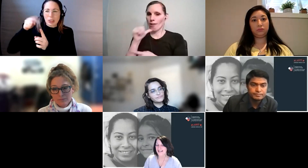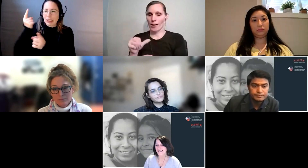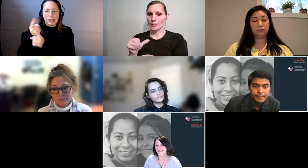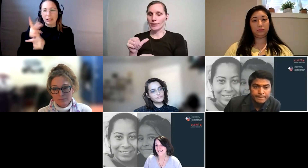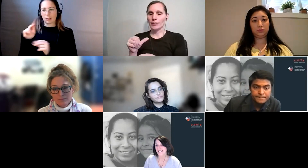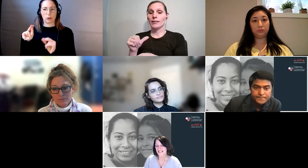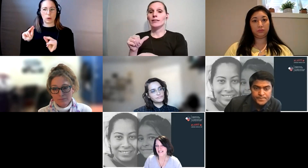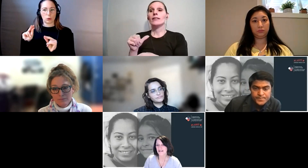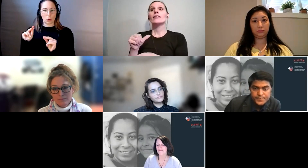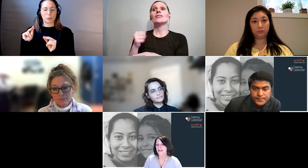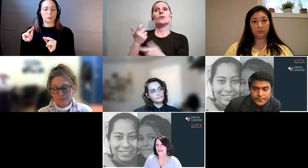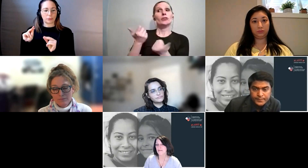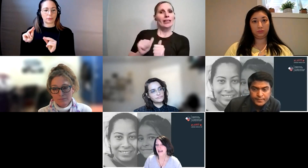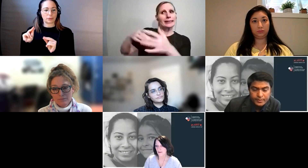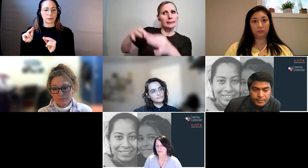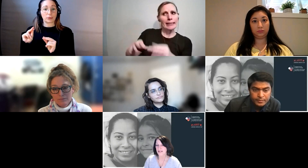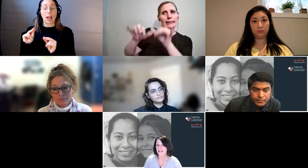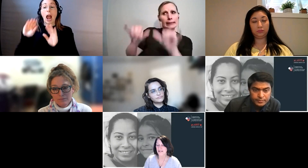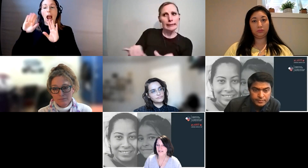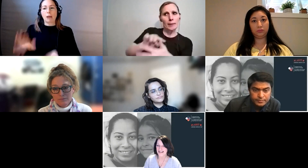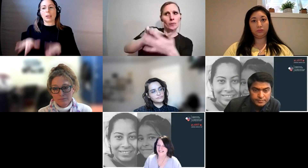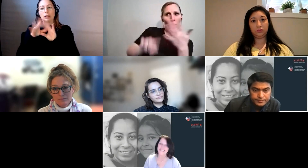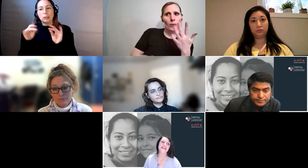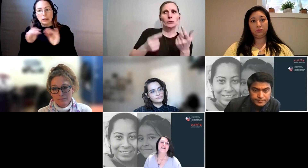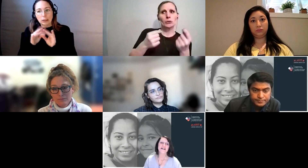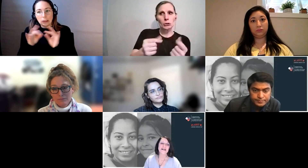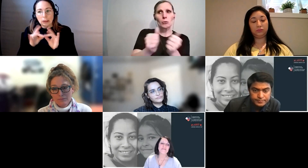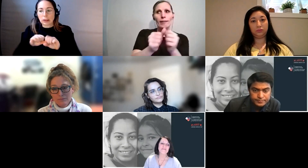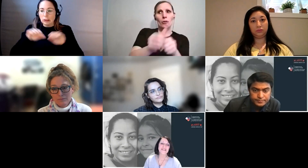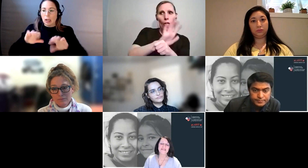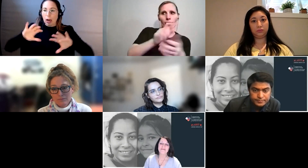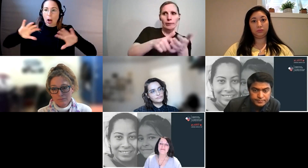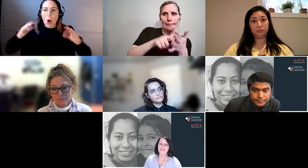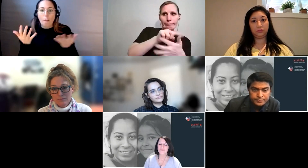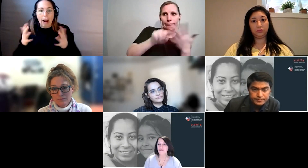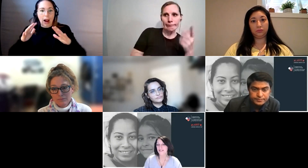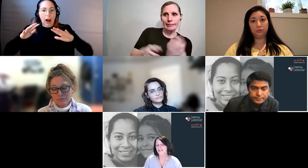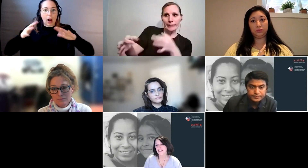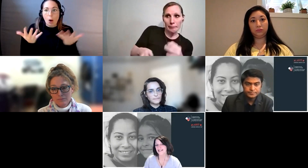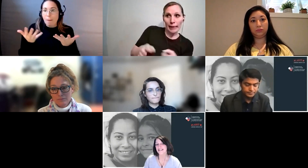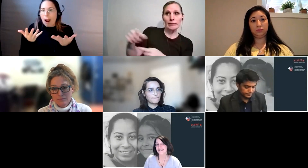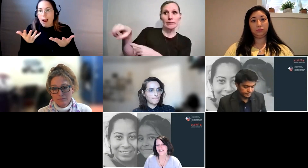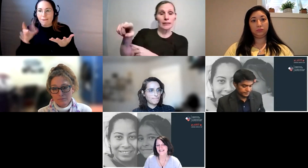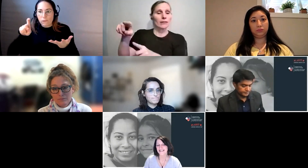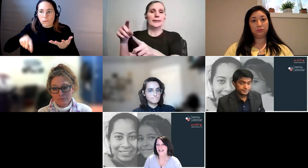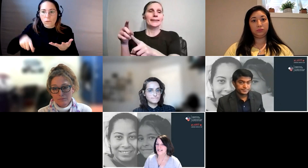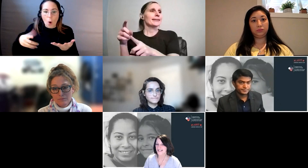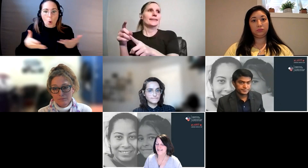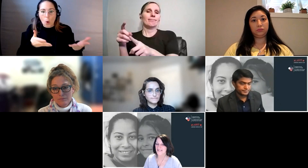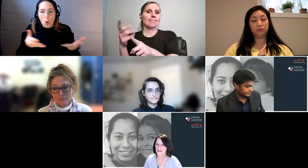Et donc, quand nous avons expliqué le système, comment est-ce qu'ils étaient supposés de faire les choses, nous